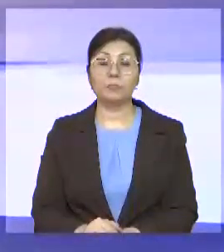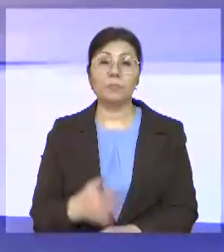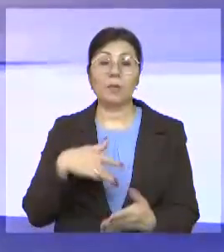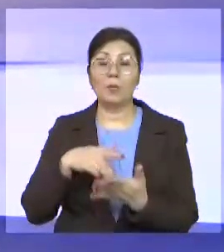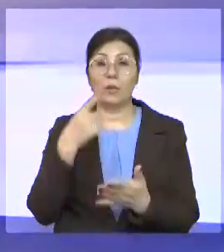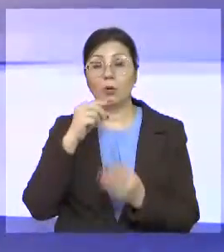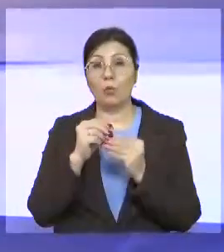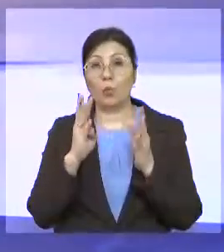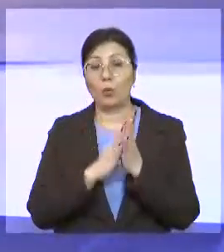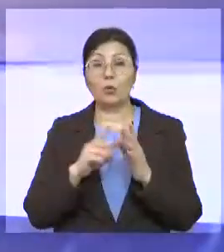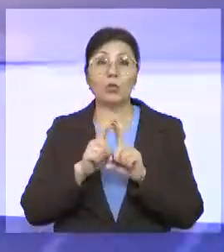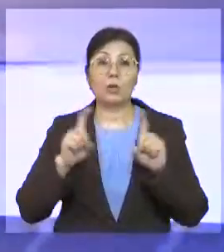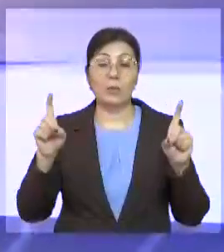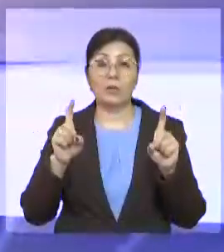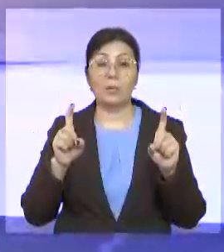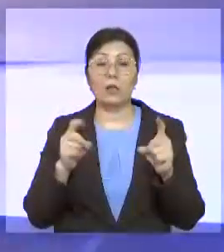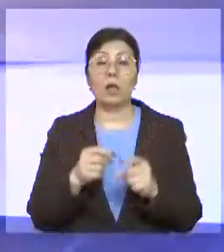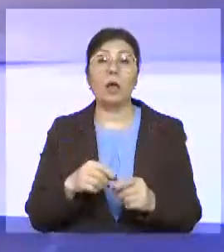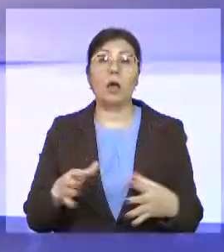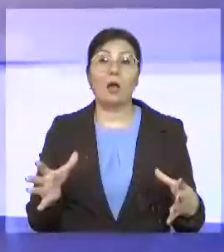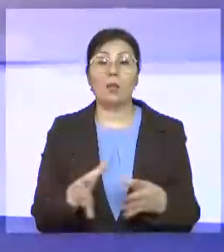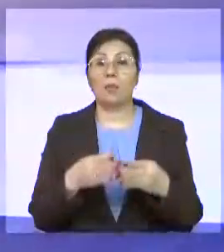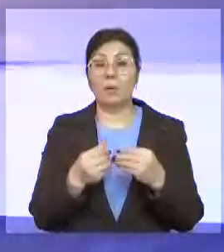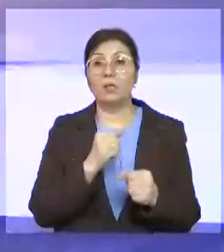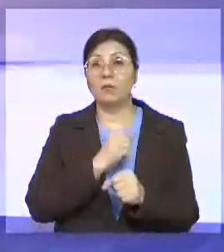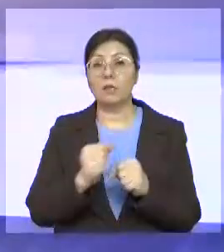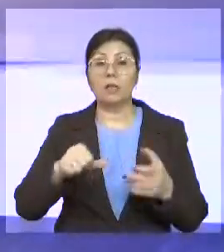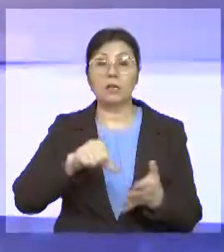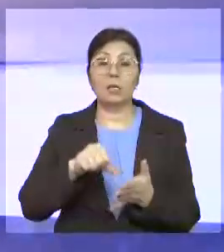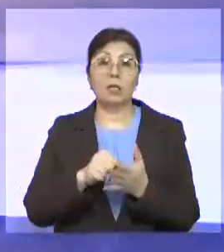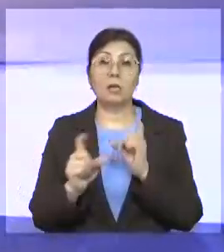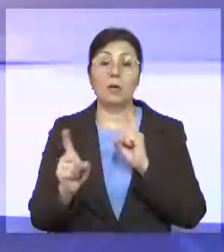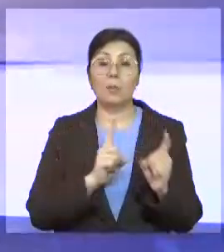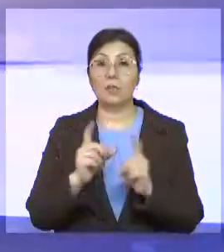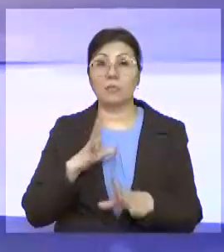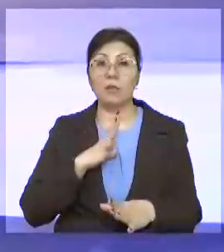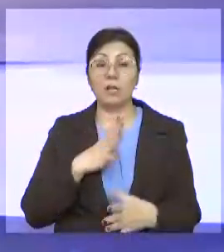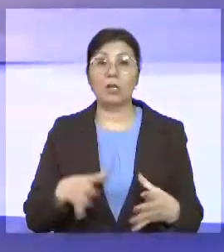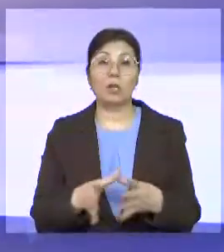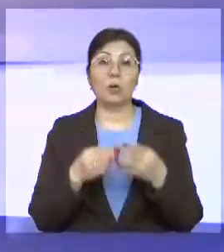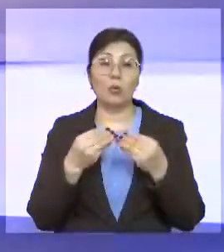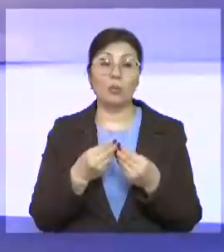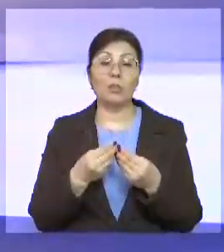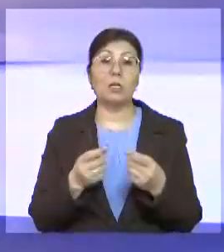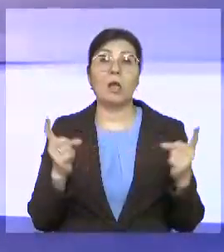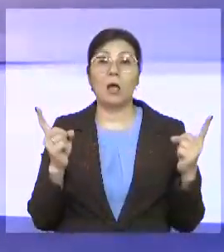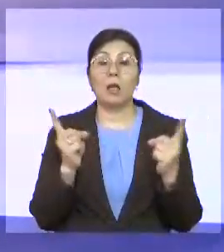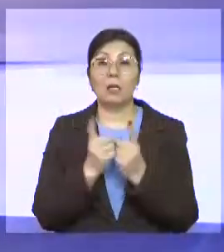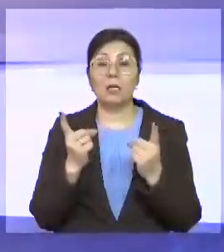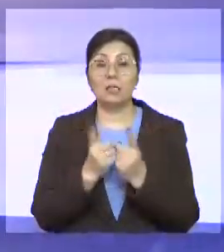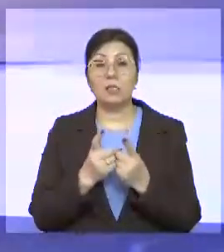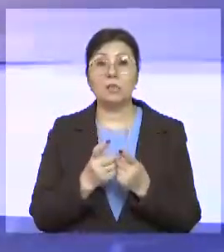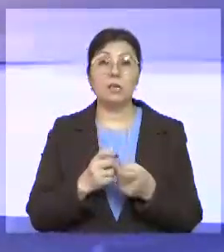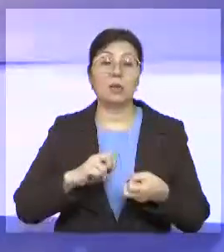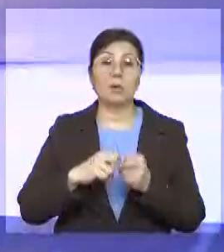Қаладағы номер 19-шы мектеп гимназиясында тұрмыстық зорлық зомбылыққа қатысты шиын өтті. Мамандар отбасында орналатын келеңсіз жайттардың